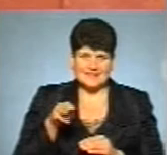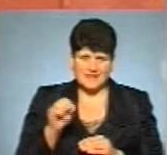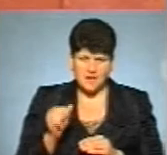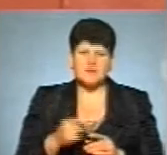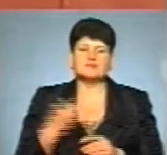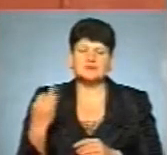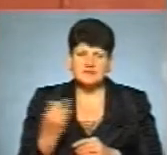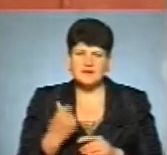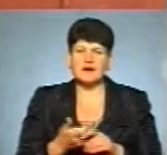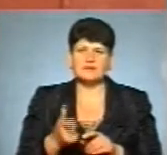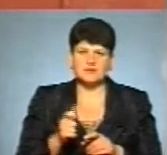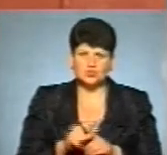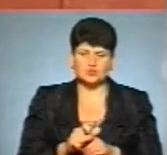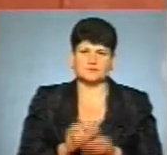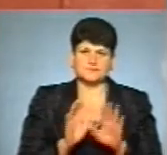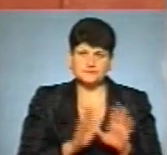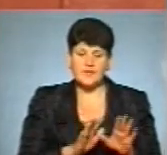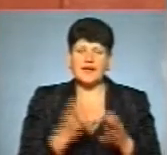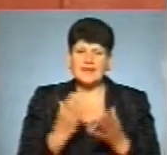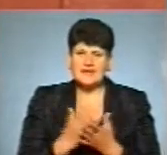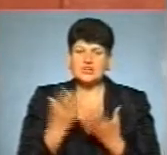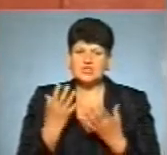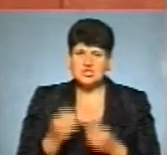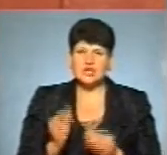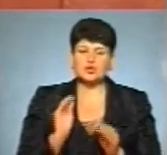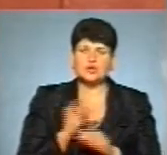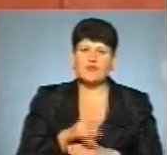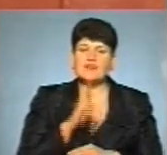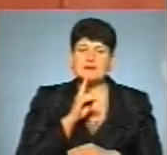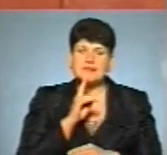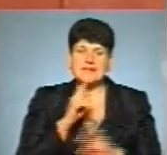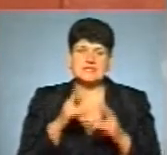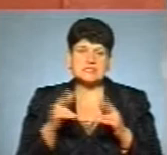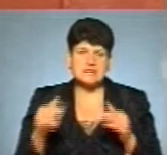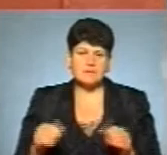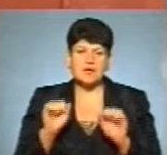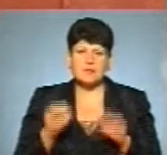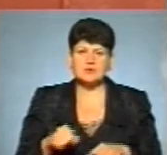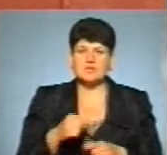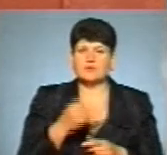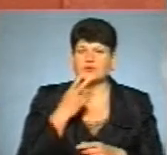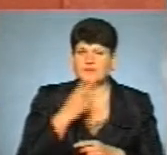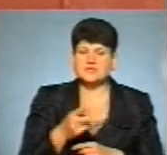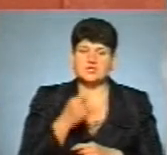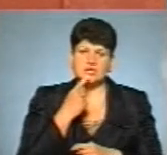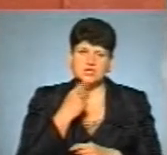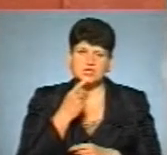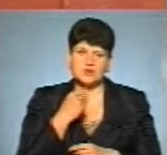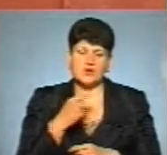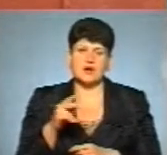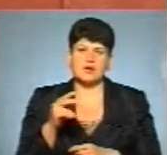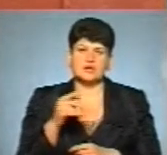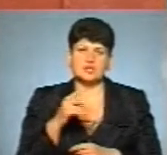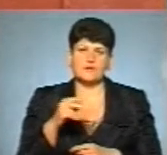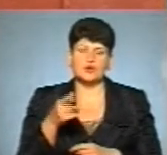об'єктів саме в такому форматі 3D, а є ще додатково Кременецький замок і можна подивитися Червоногородський замок. Тобто є три таких об'єкти, де можна